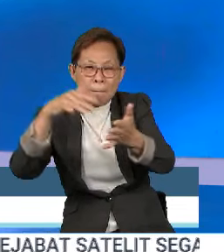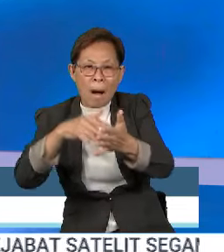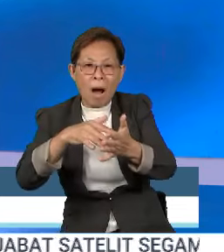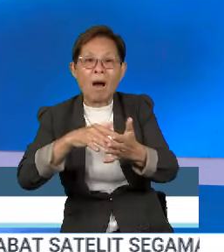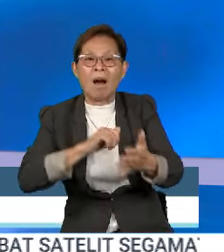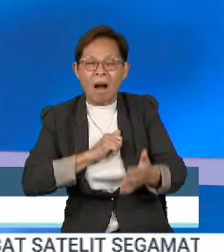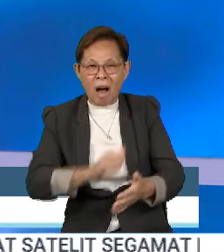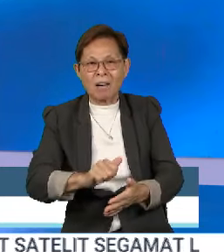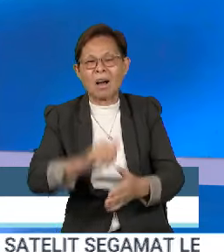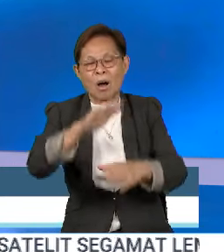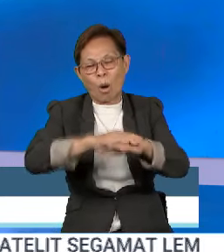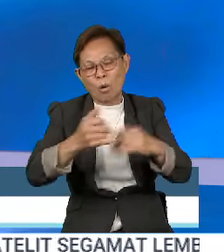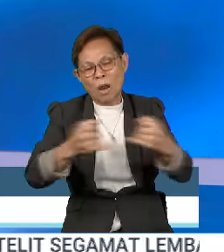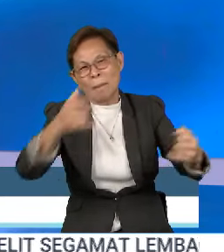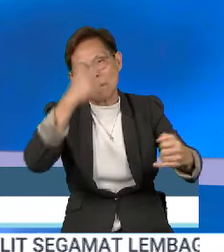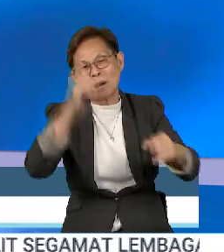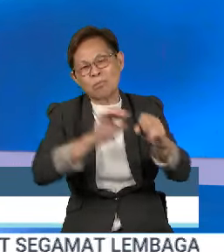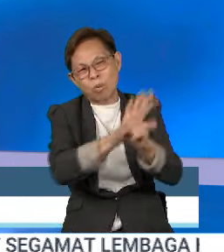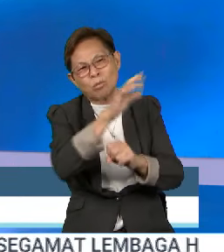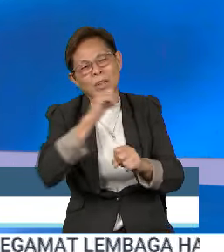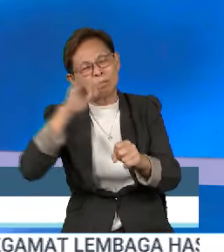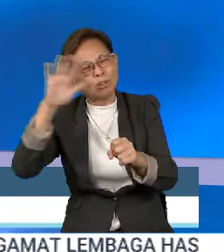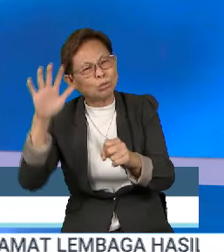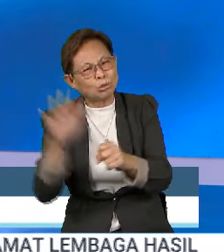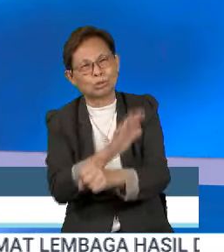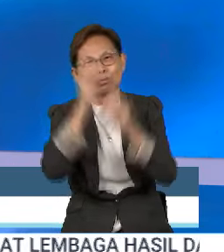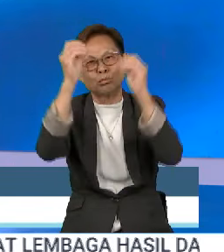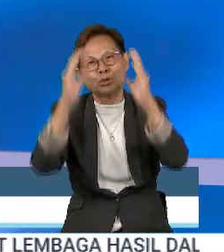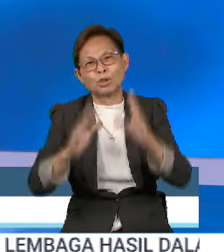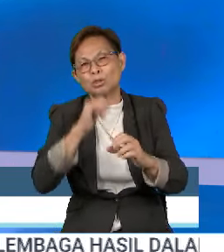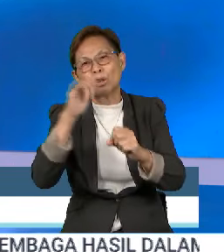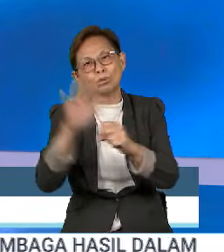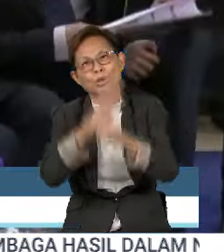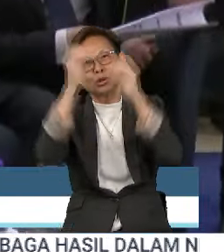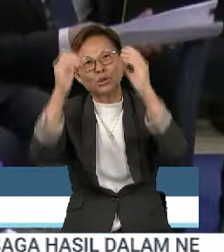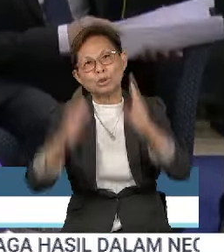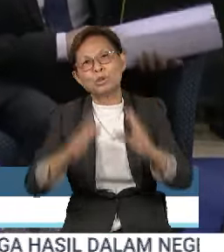talian akibat komik 19 dan kekurangan guru-guru agama